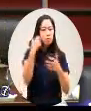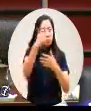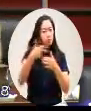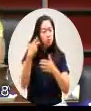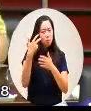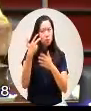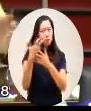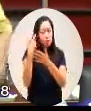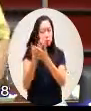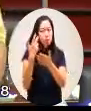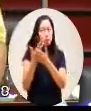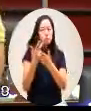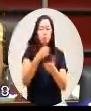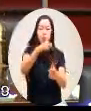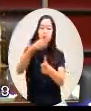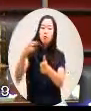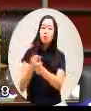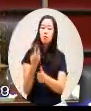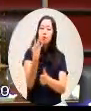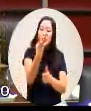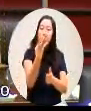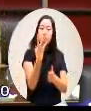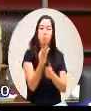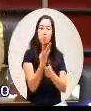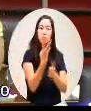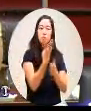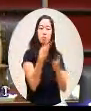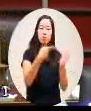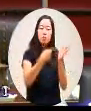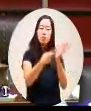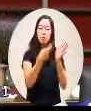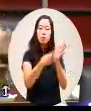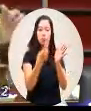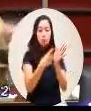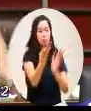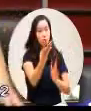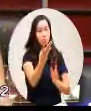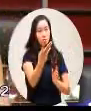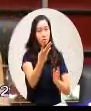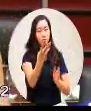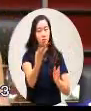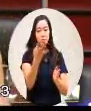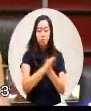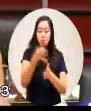课，一般的老师爱二十节咯，四节课你要专心。